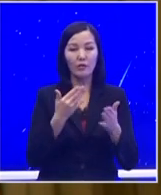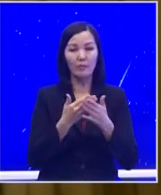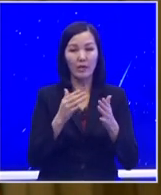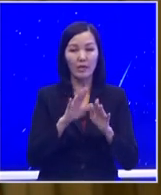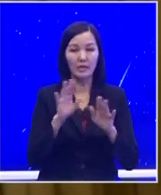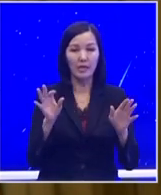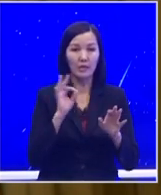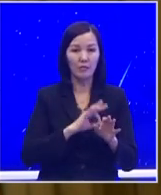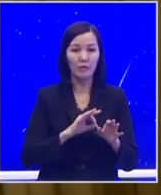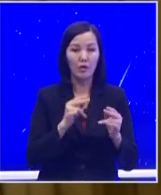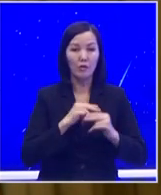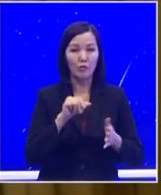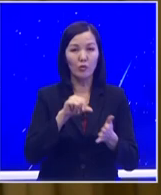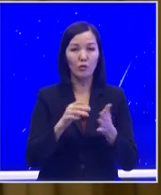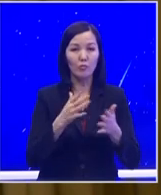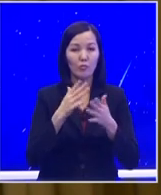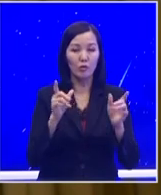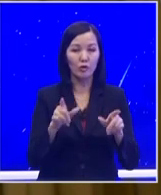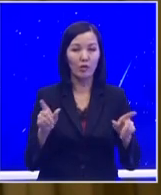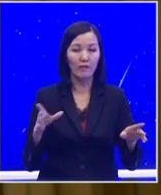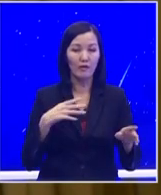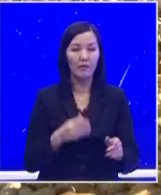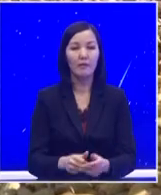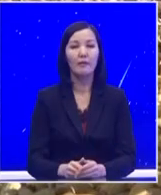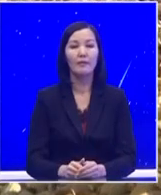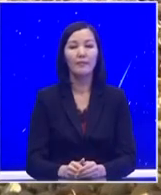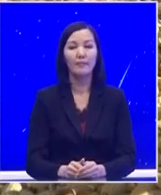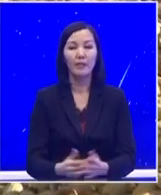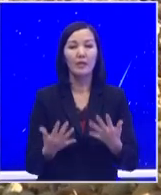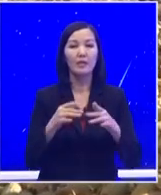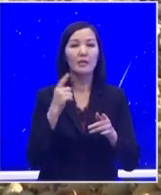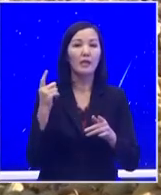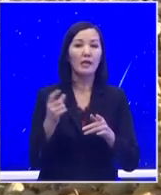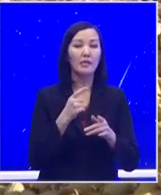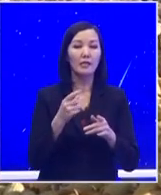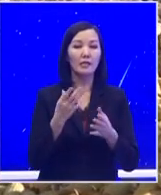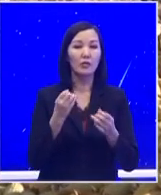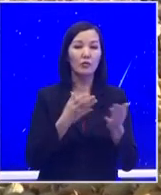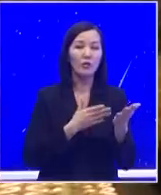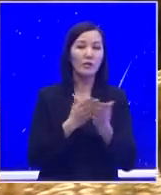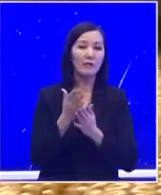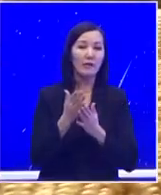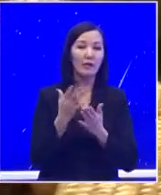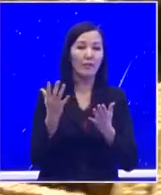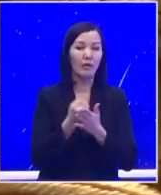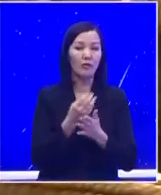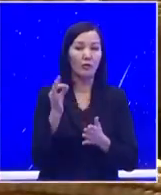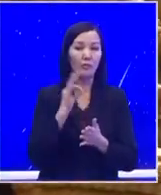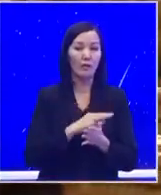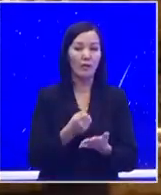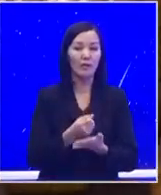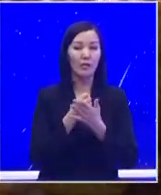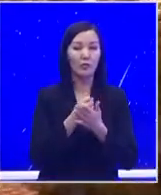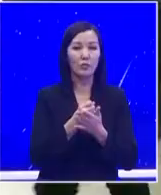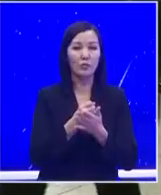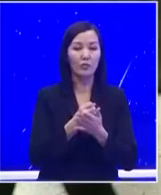и постараемся трудоустроить больше граждан. Сельское хозяйство – еще одна сфера, получающая колоссальную поддержку со